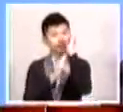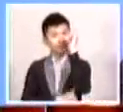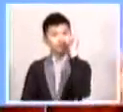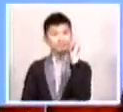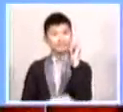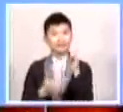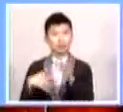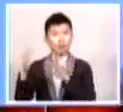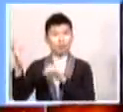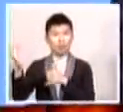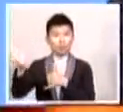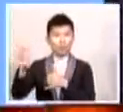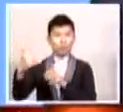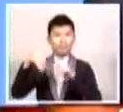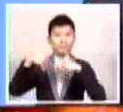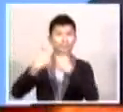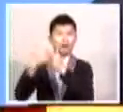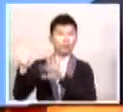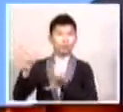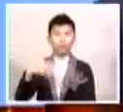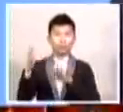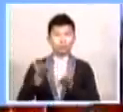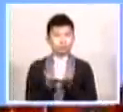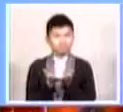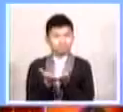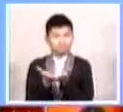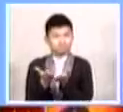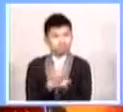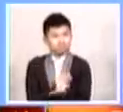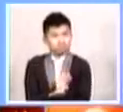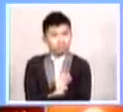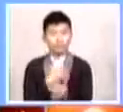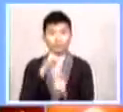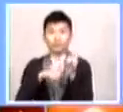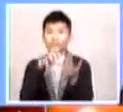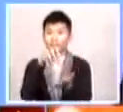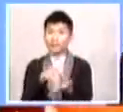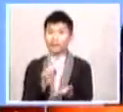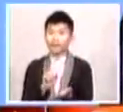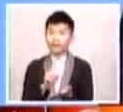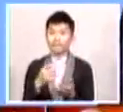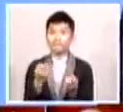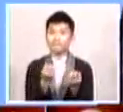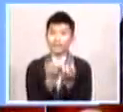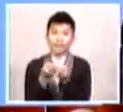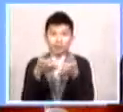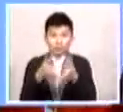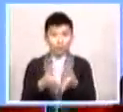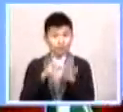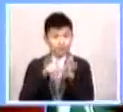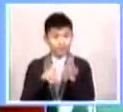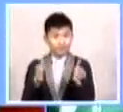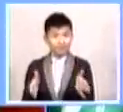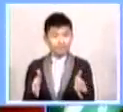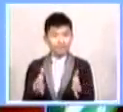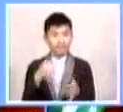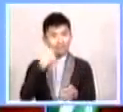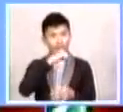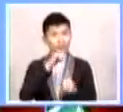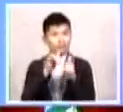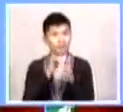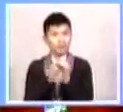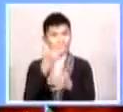在逆风中航行前进。历史证明，每一个关键时刻，台湾人都能克服